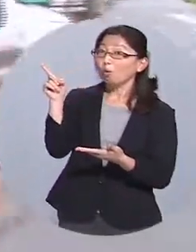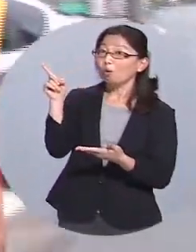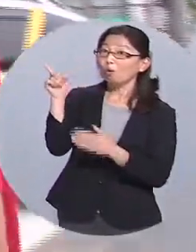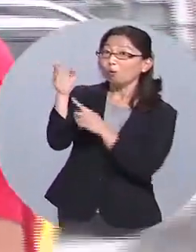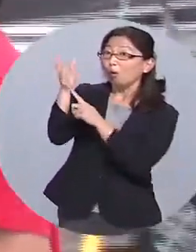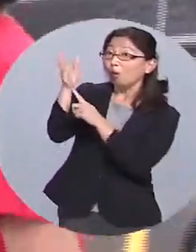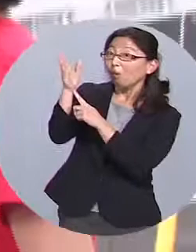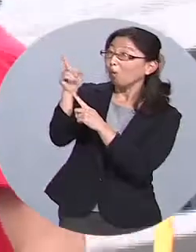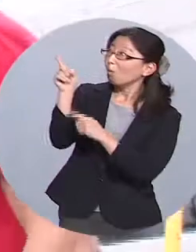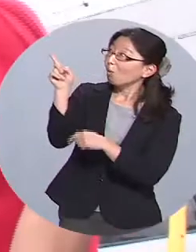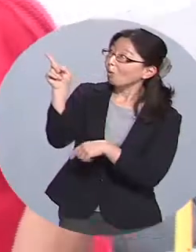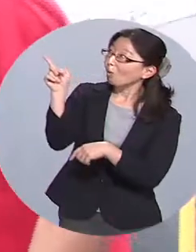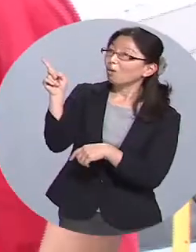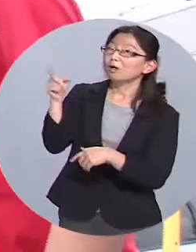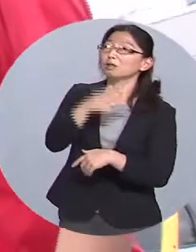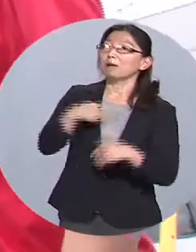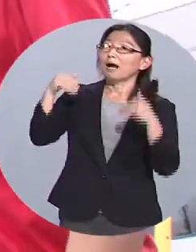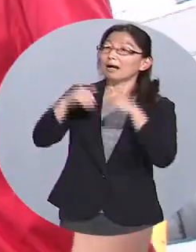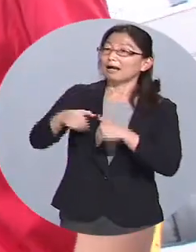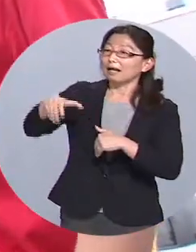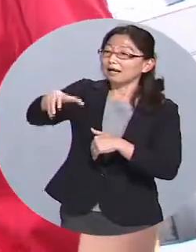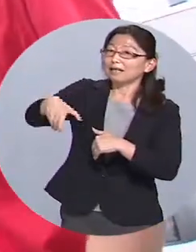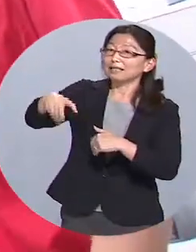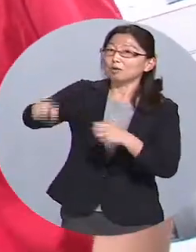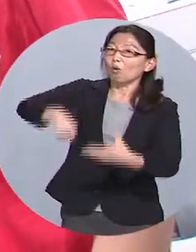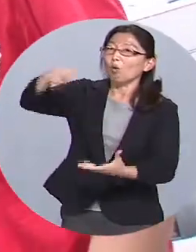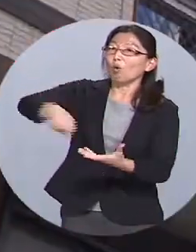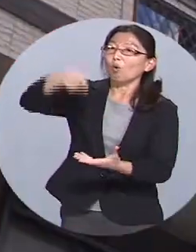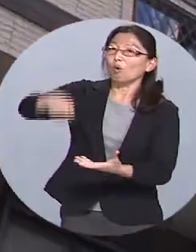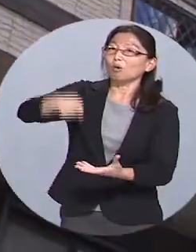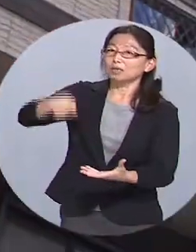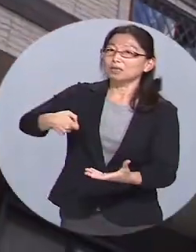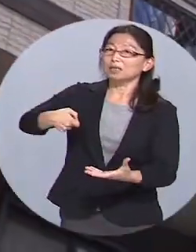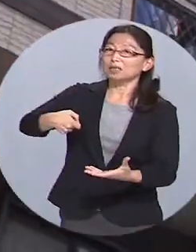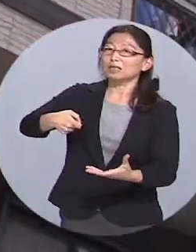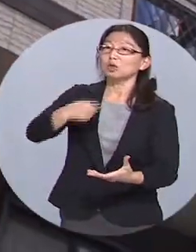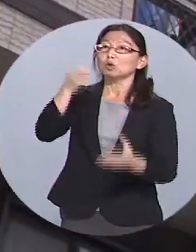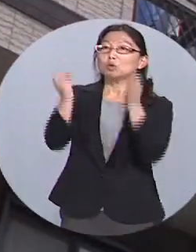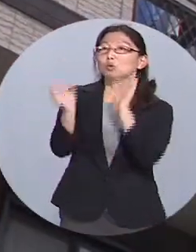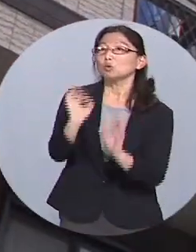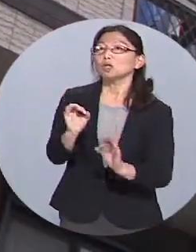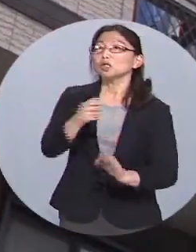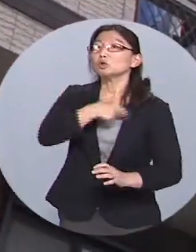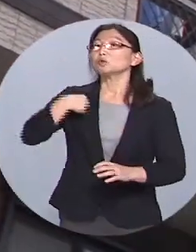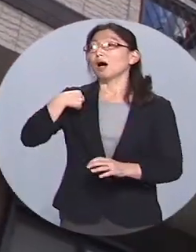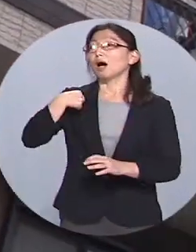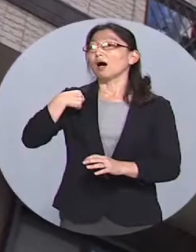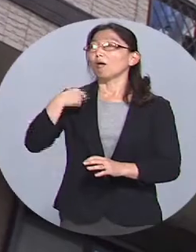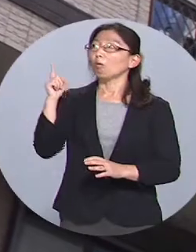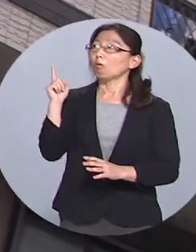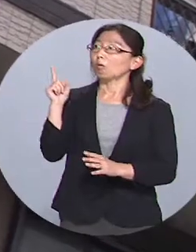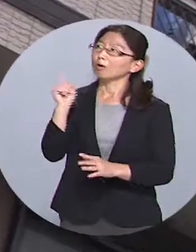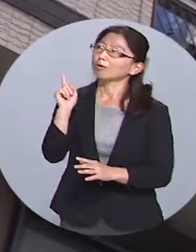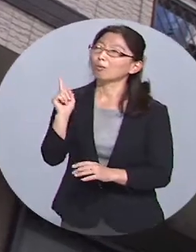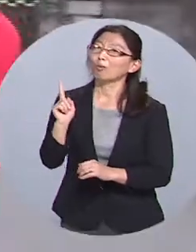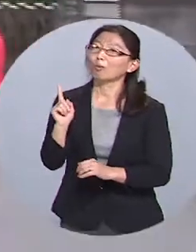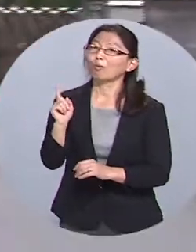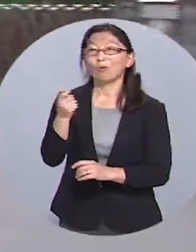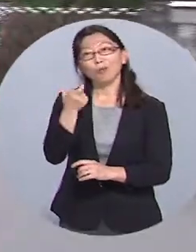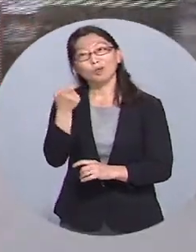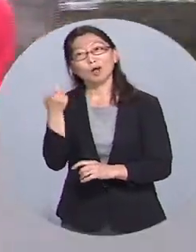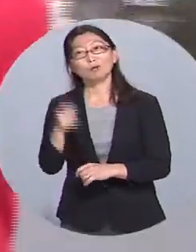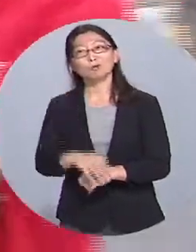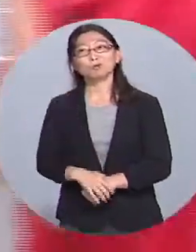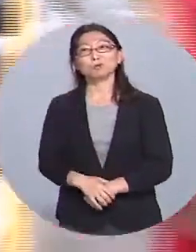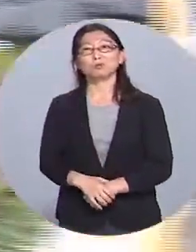り、熊谷かき氷雪熊。これどういうかき氷なんですかね、気になるな。 は